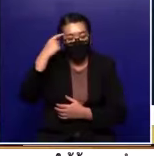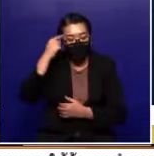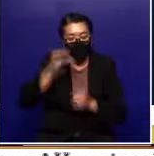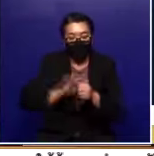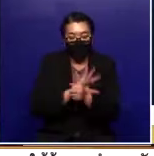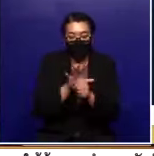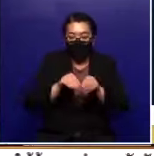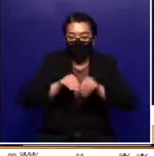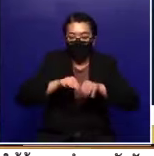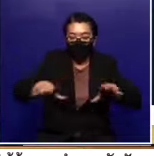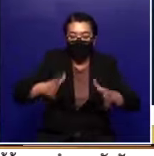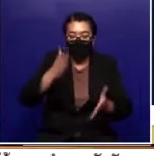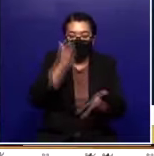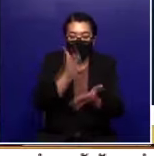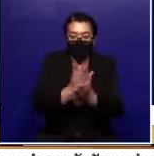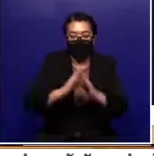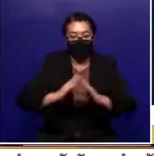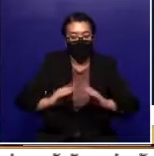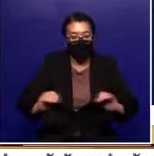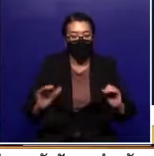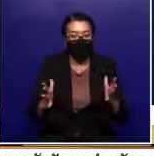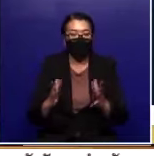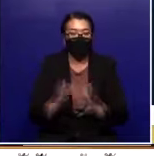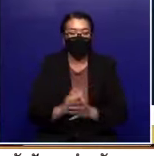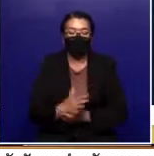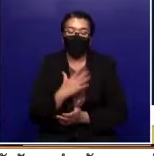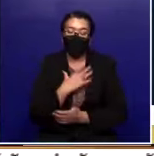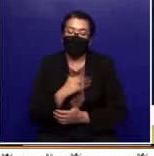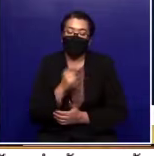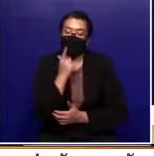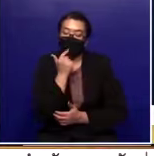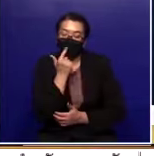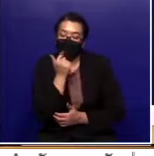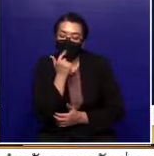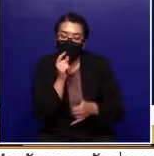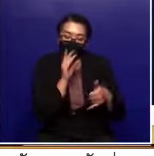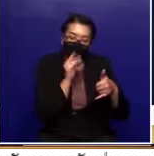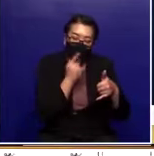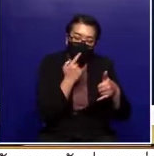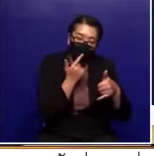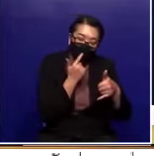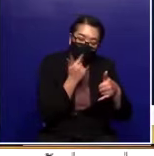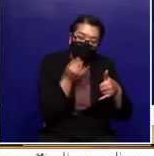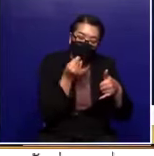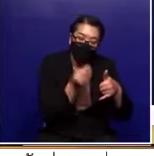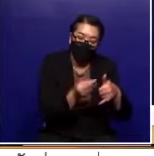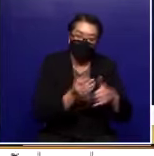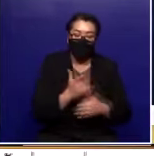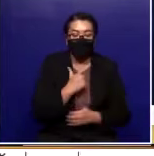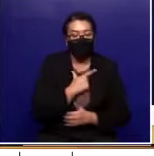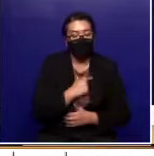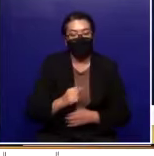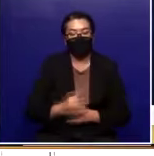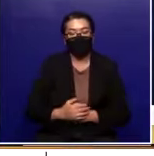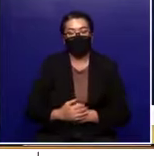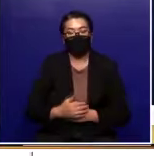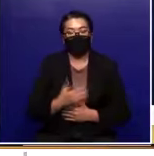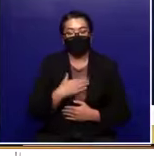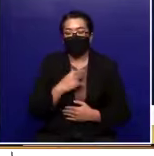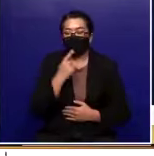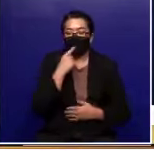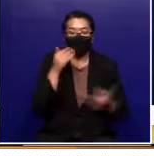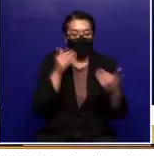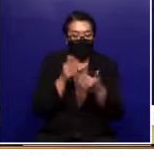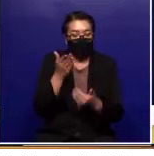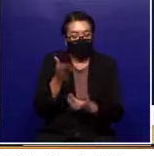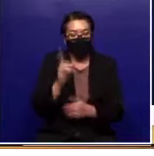จริงจังชอบเป็นคนปากหวานใส่ผมเลยพูดต่อหน้าท่านนายกรัฐมนตรีนะครับจะโกรธผมก็ไม่ว่าแต่เป็นความจริงที่ท่านต้องไปแ